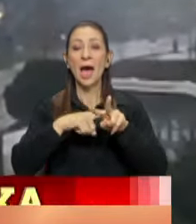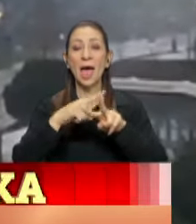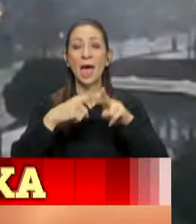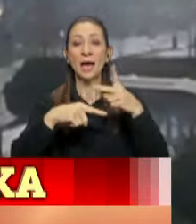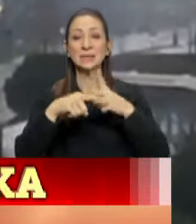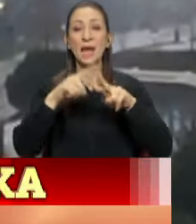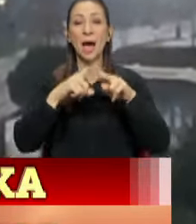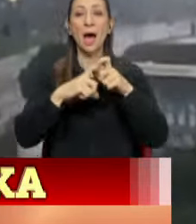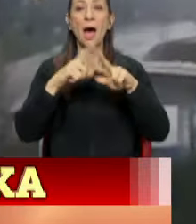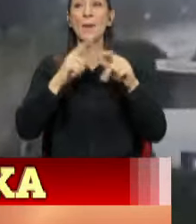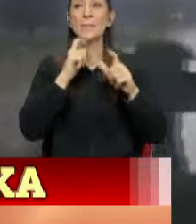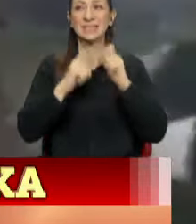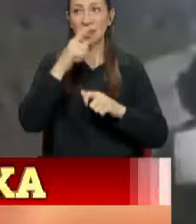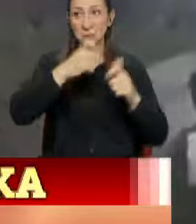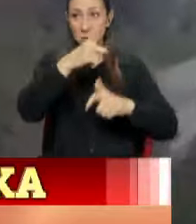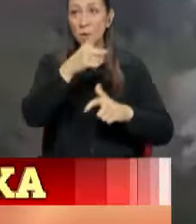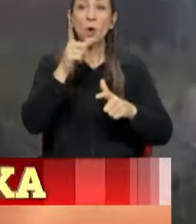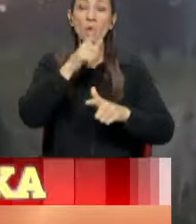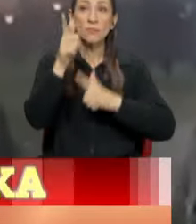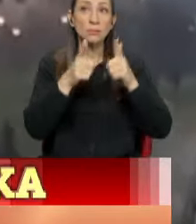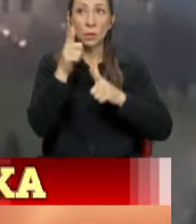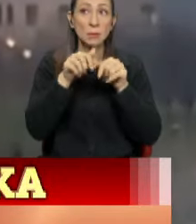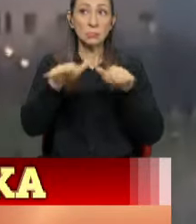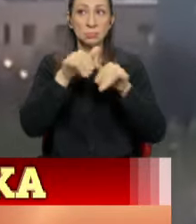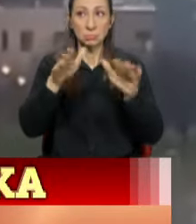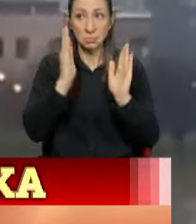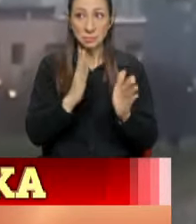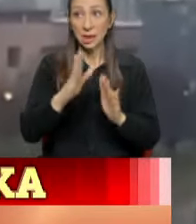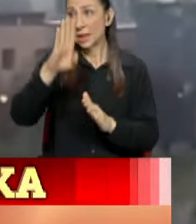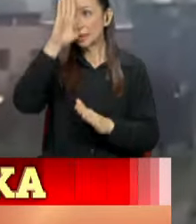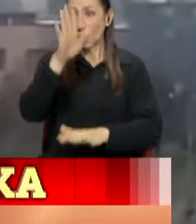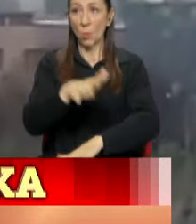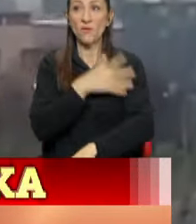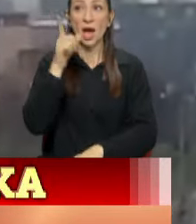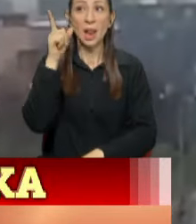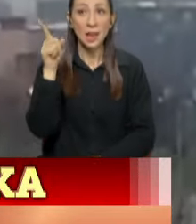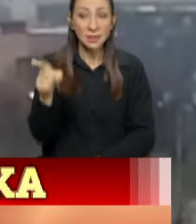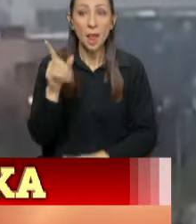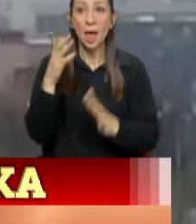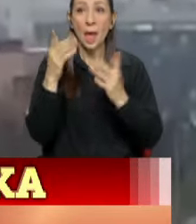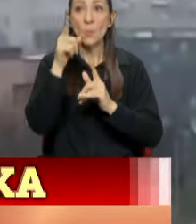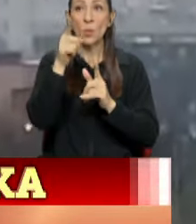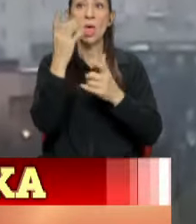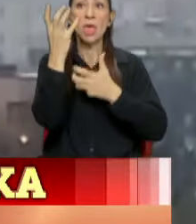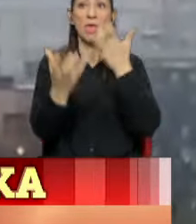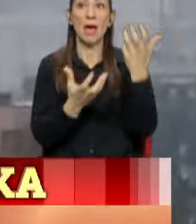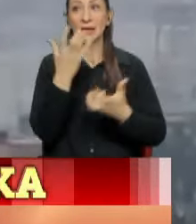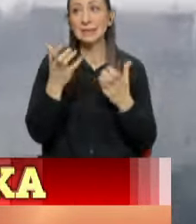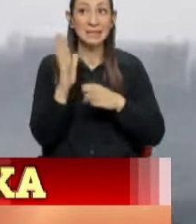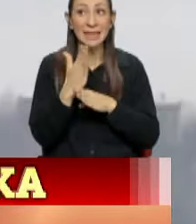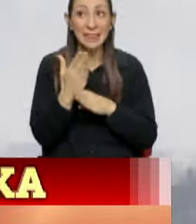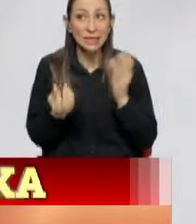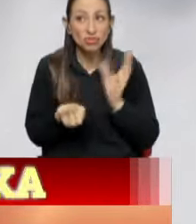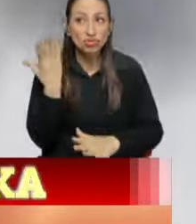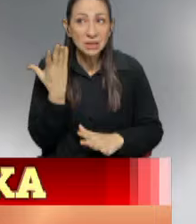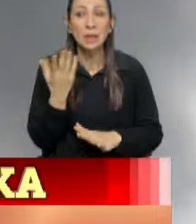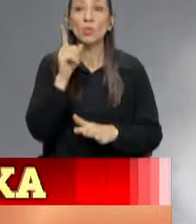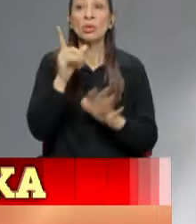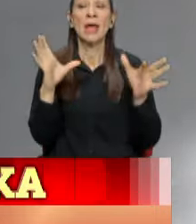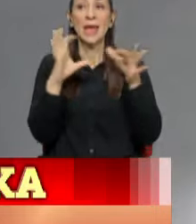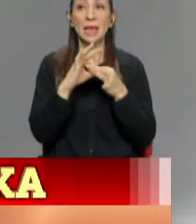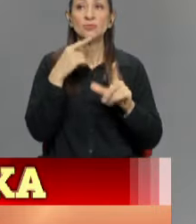yangının görüntüleri. Ajanslar bu görüntüleri geçmeye devam ediyor. İstanbul Valiliği'nden de hem bu yangın neden çıktı, bununla